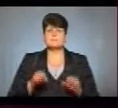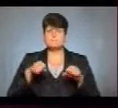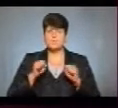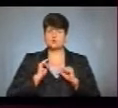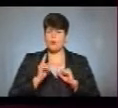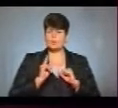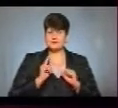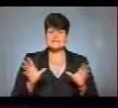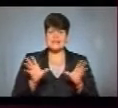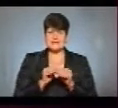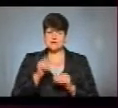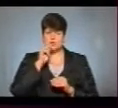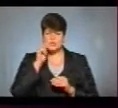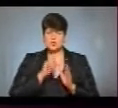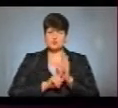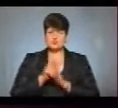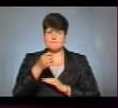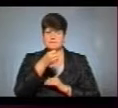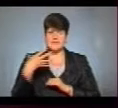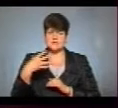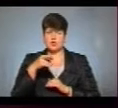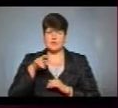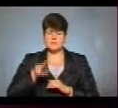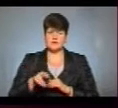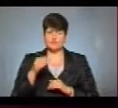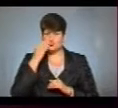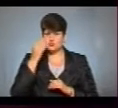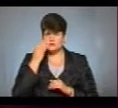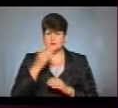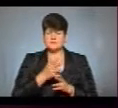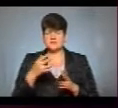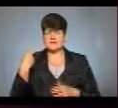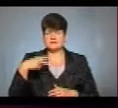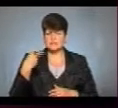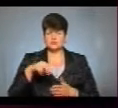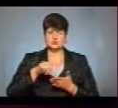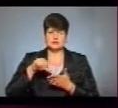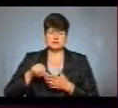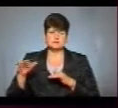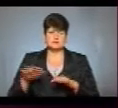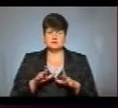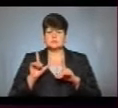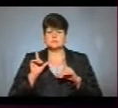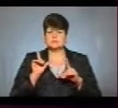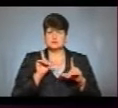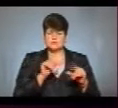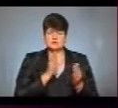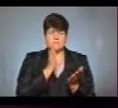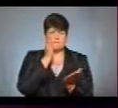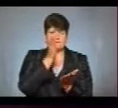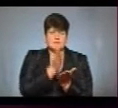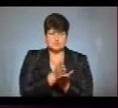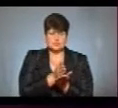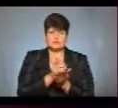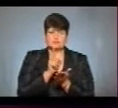Мотопробіг «За єдність України» розпочався 15 липня в Ужгороді. Понад два десятки учасників акції рухаються за маршрутом, який має